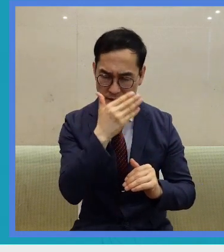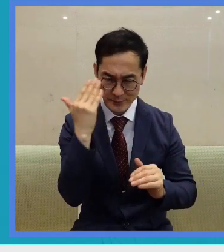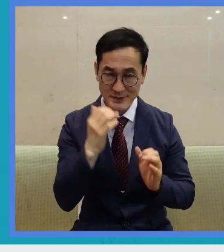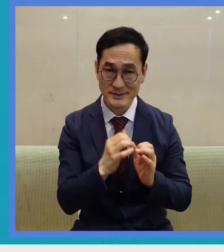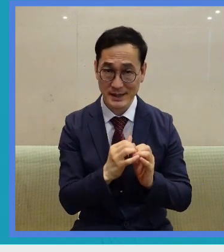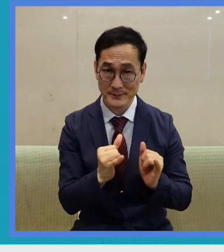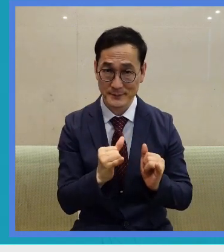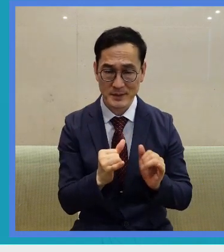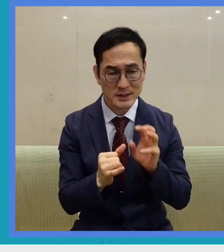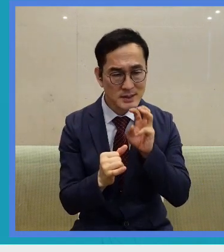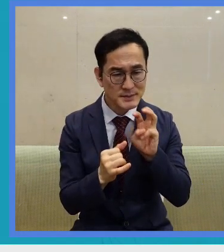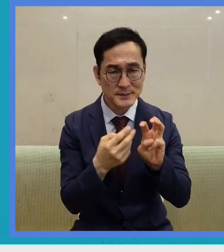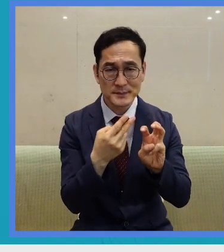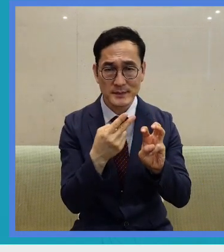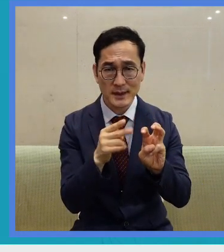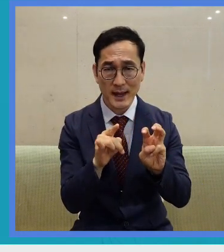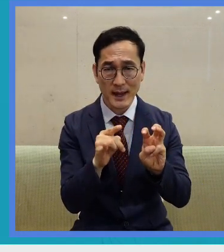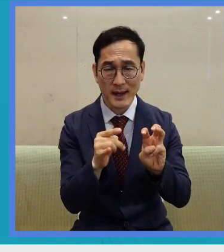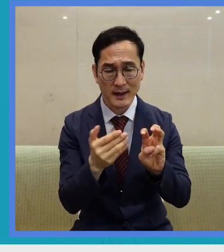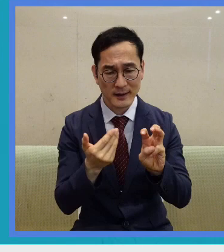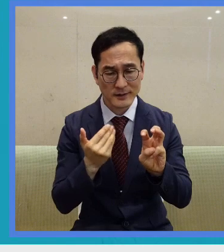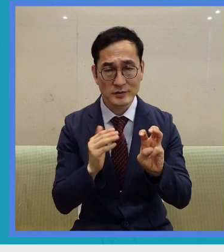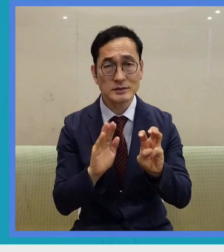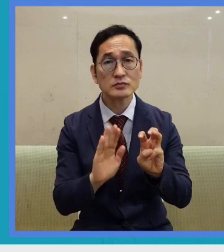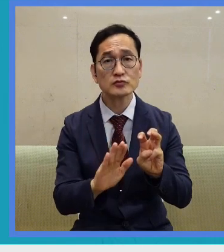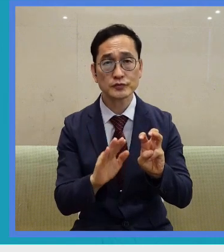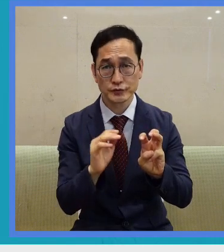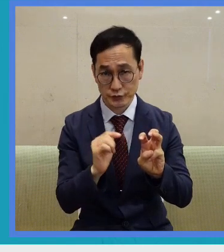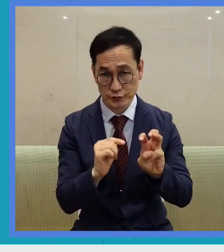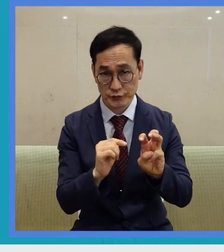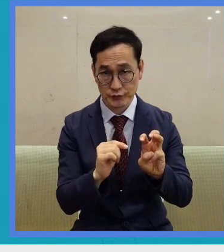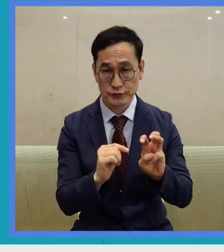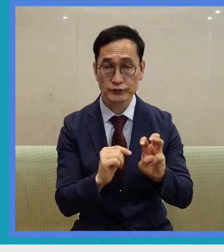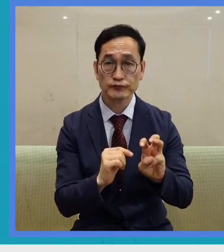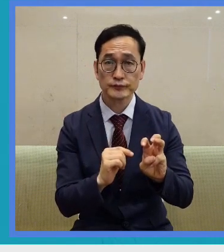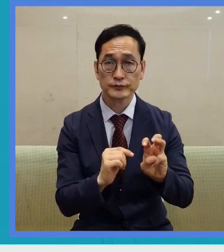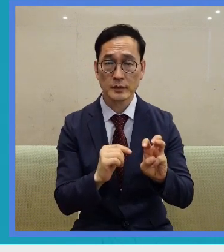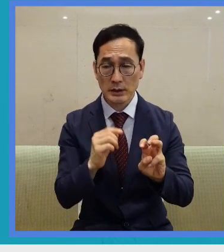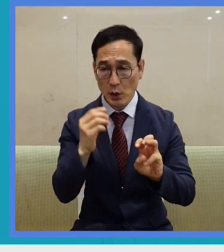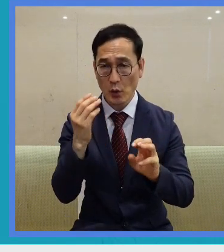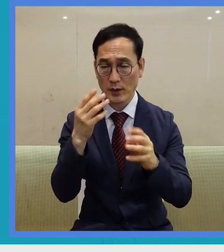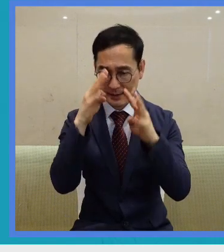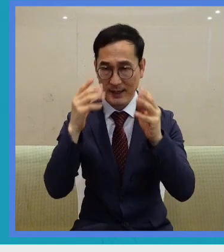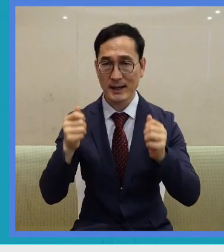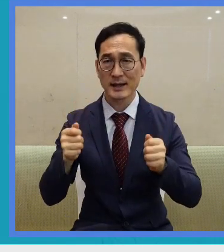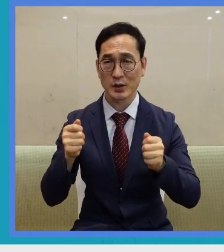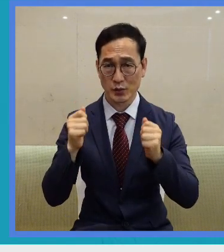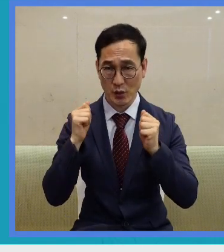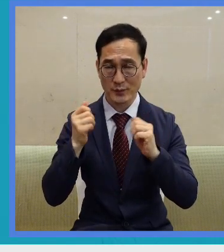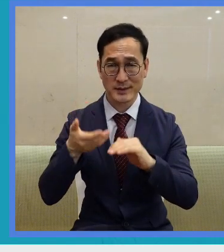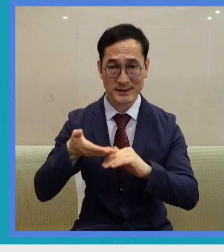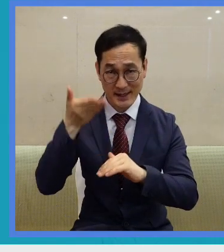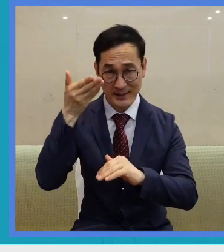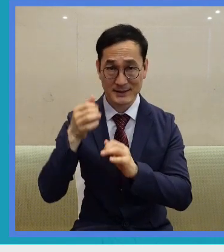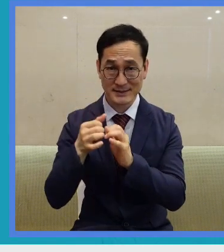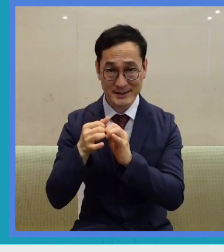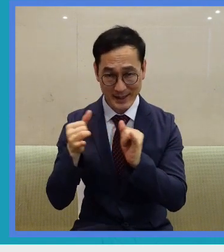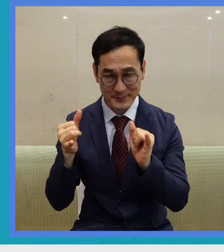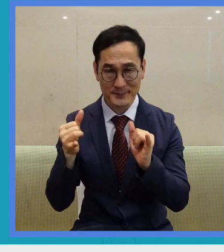즉 30대 이전에 있었던 이제 사람들일수록, 또한 고학력자에서 불안의 수준이 훨씬 높았다라고